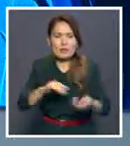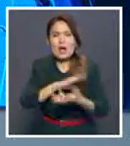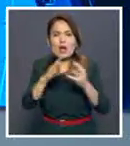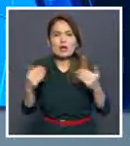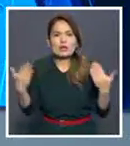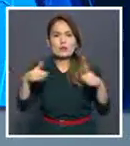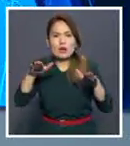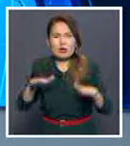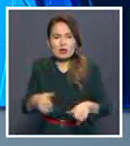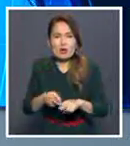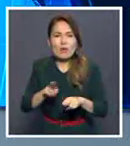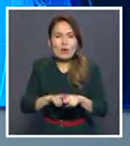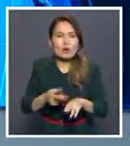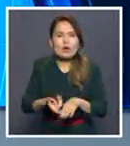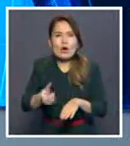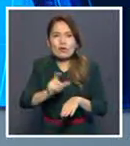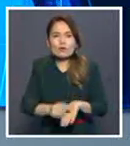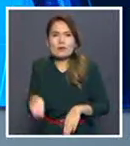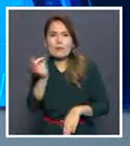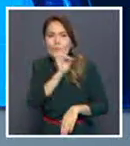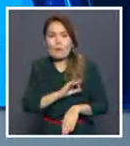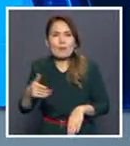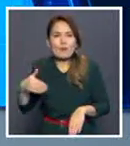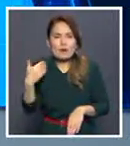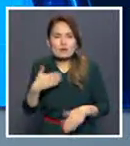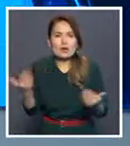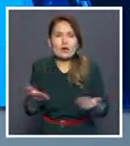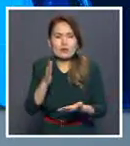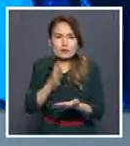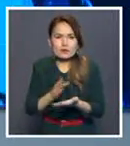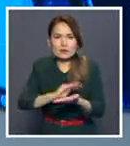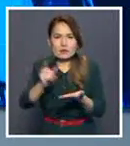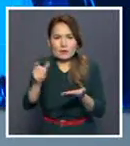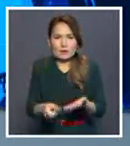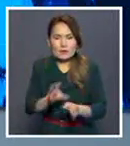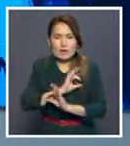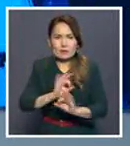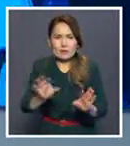демалыс орны өңірге не береді, елімізге қандай пайдасы бар? Нұрлан Асқарұлы айтады.